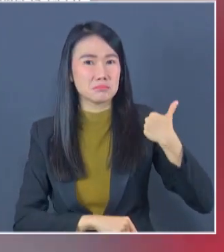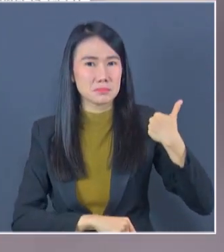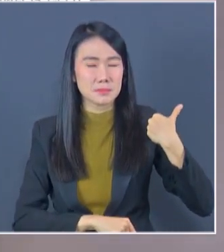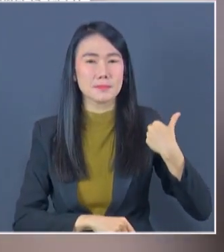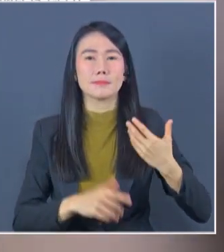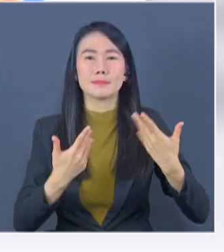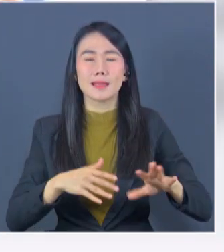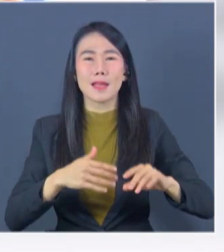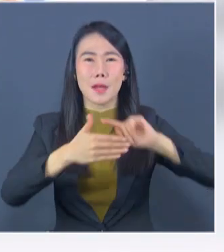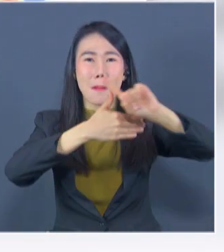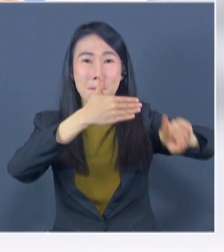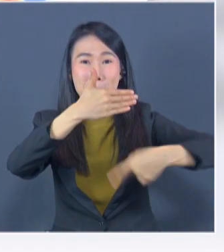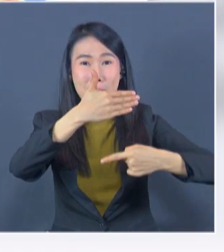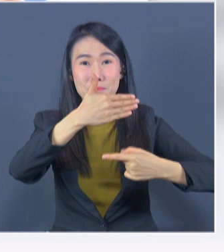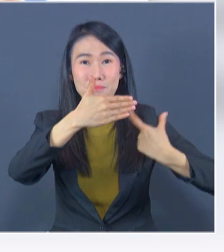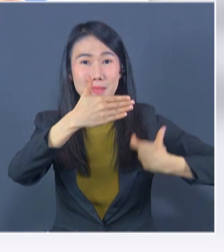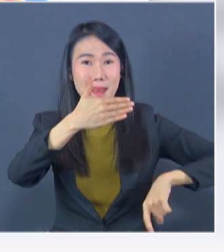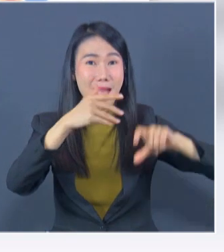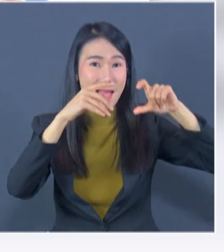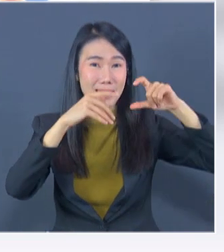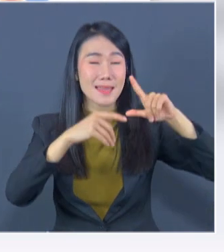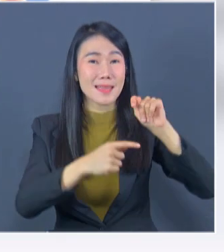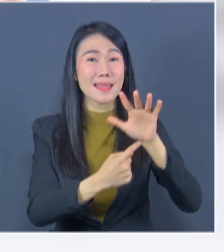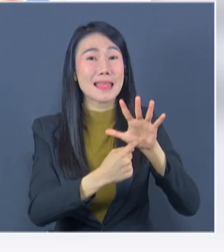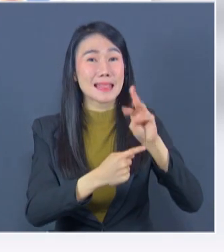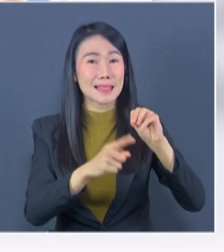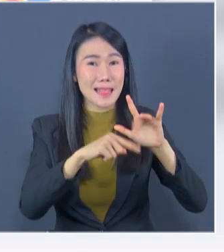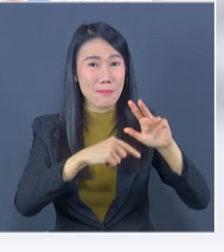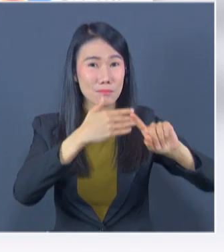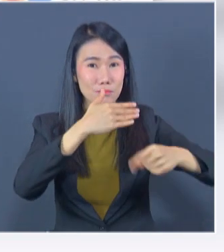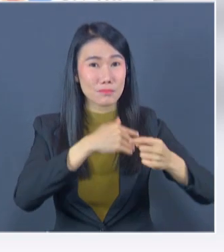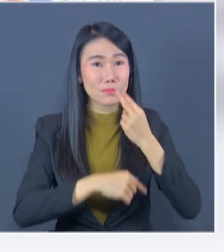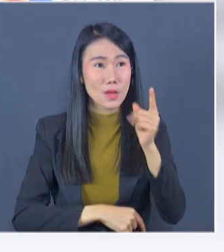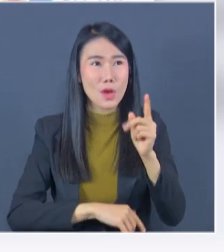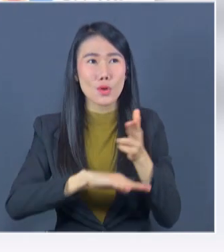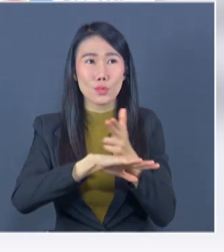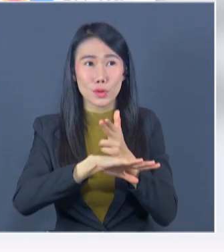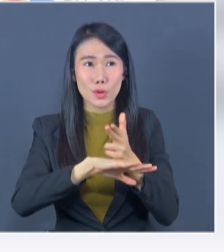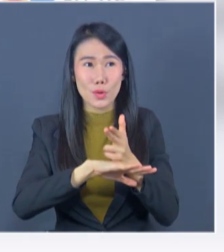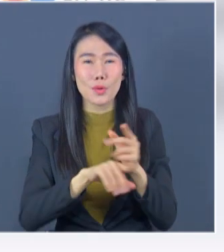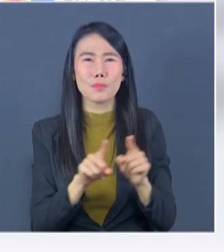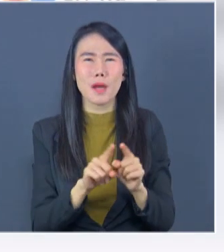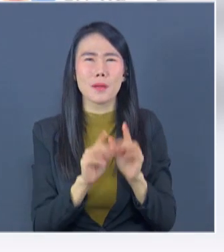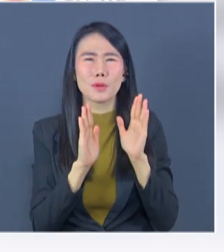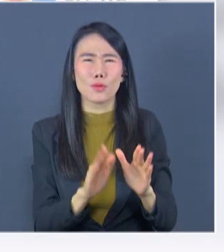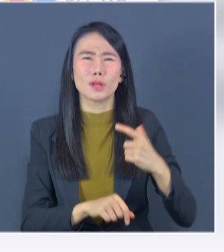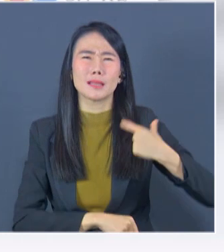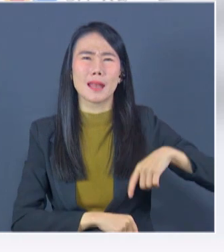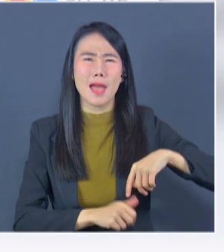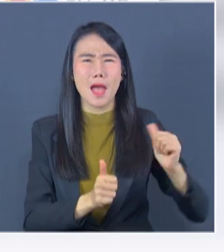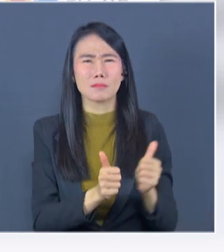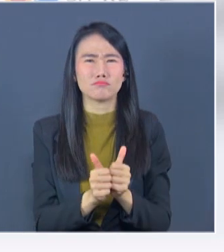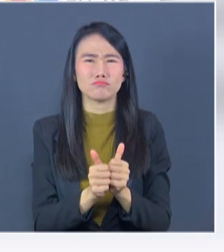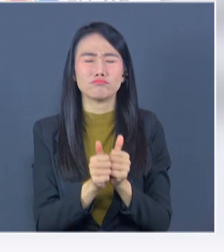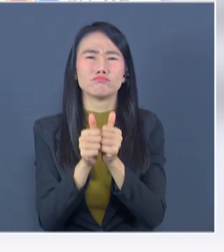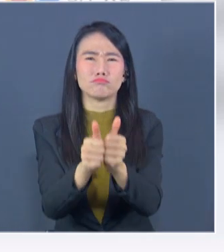ข้ามาตอบใต้โพสต์ของนายชูวิทย์ครับบอกว่าคลิปที่ลงเป็นของลูกความที่กำลังเดินท